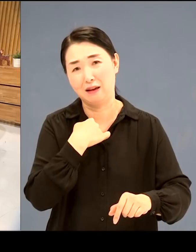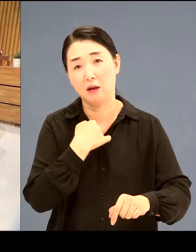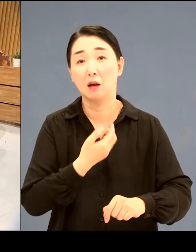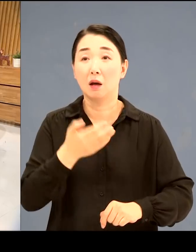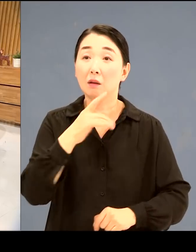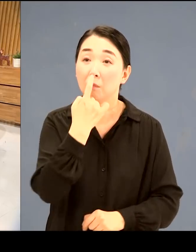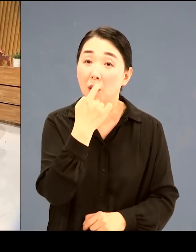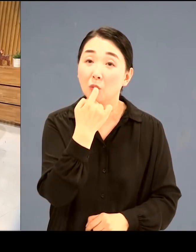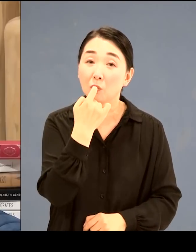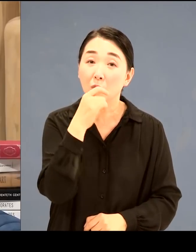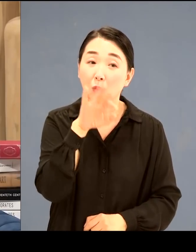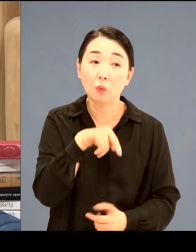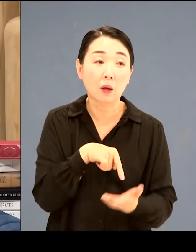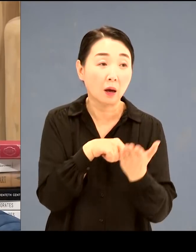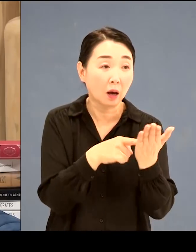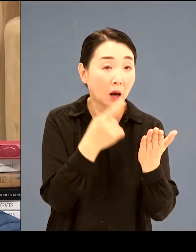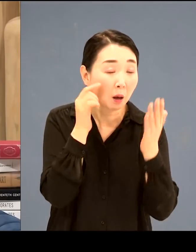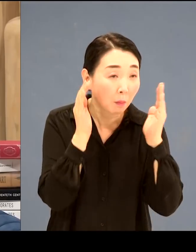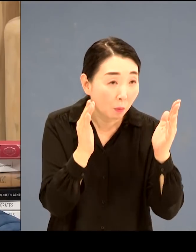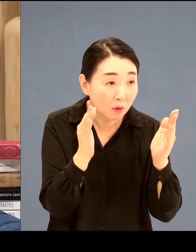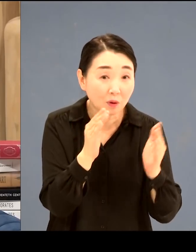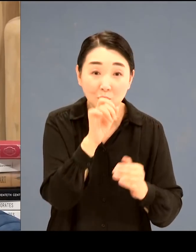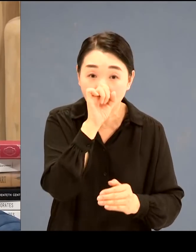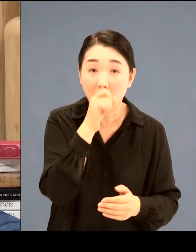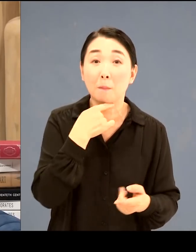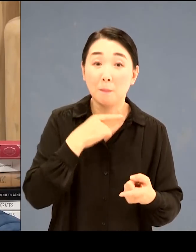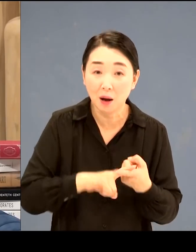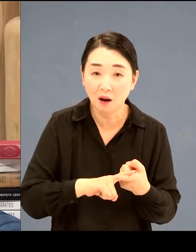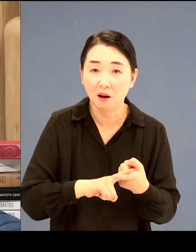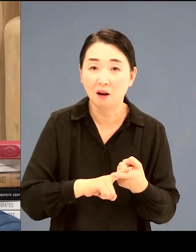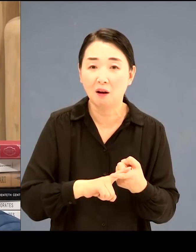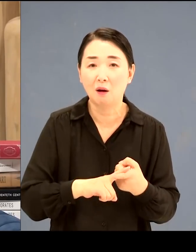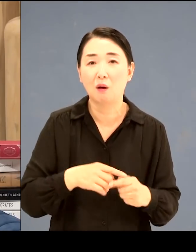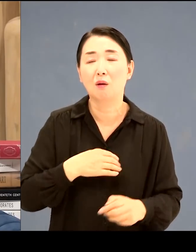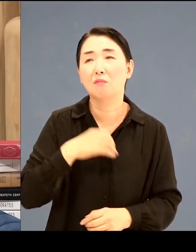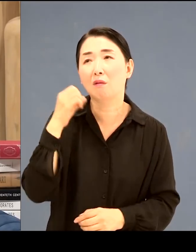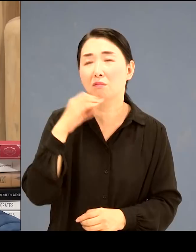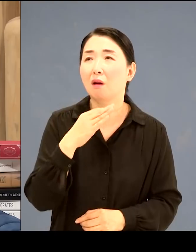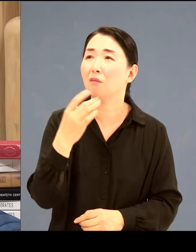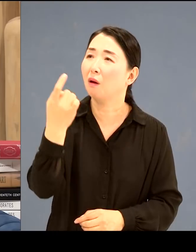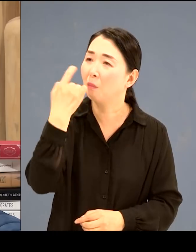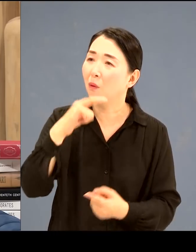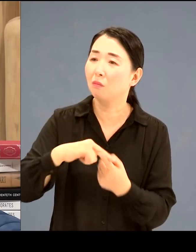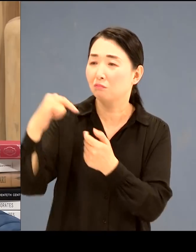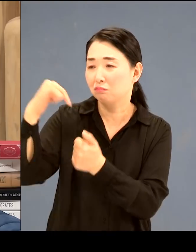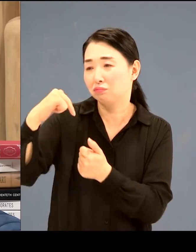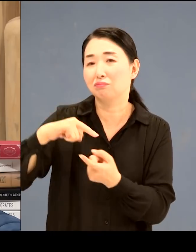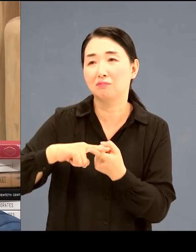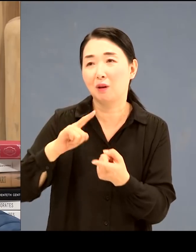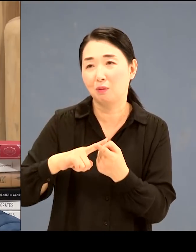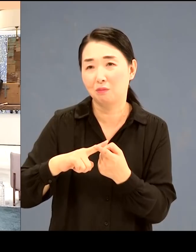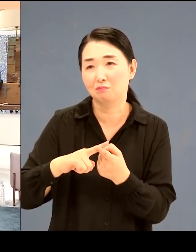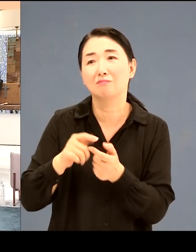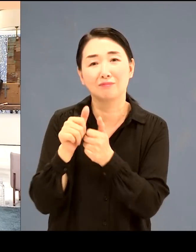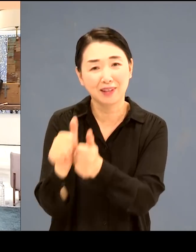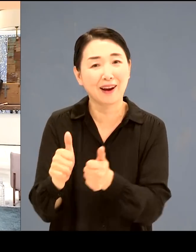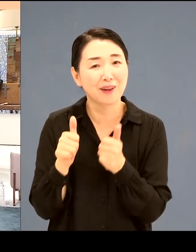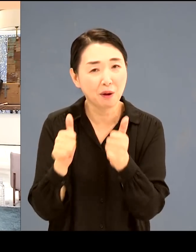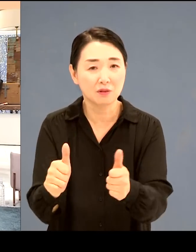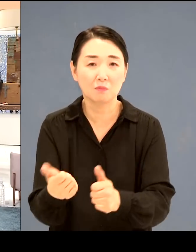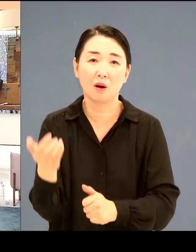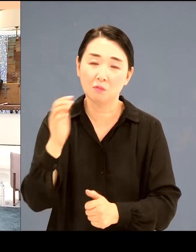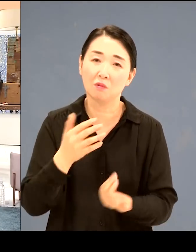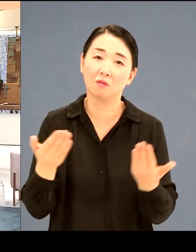적성에 딱 맞던가요? 그냥 학원에서 하라는 대로 시키는 대로 했는데 그